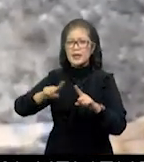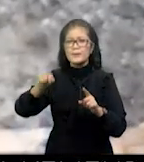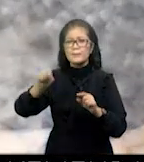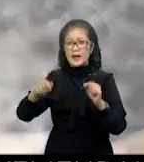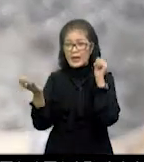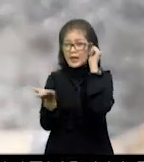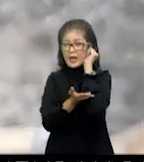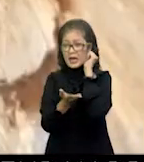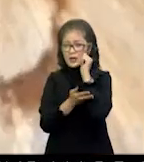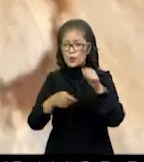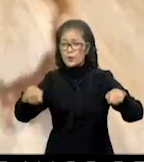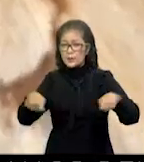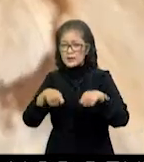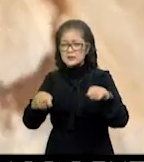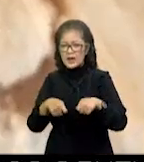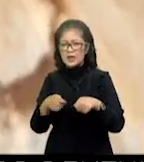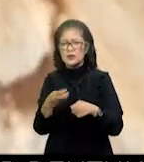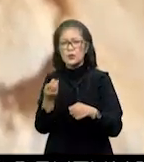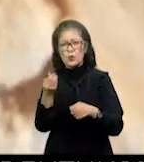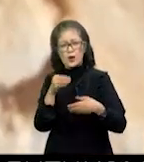untuk memasak lebih irit.